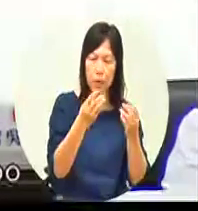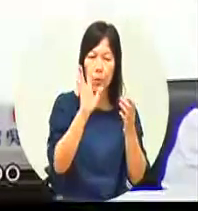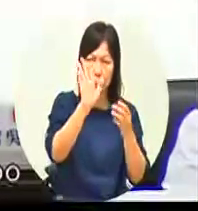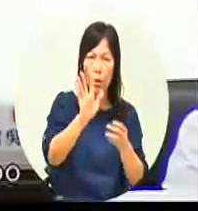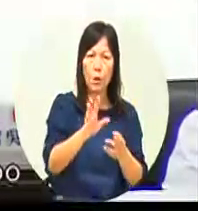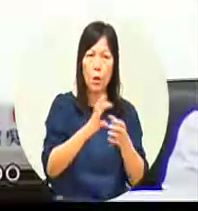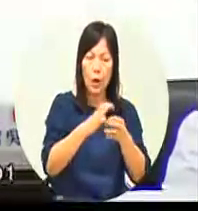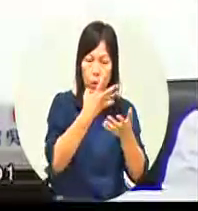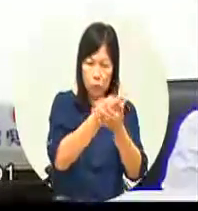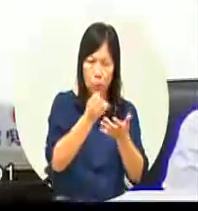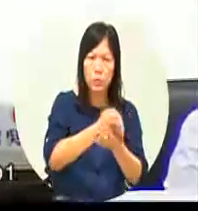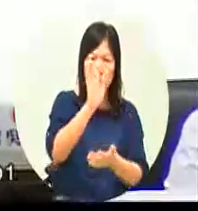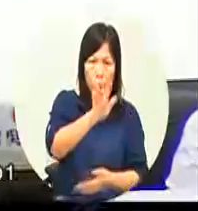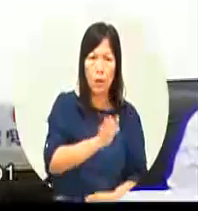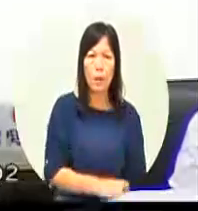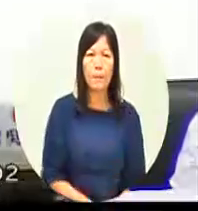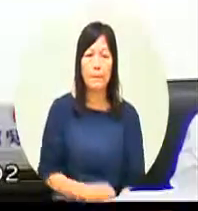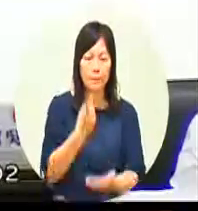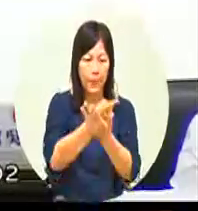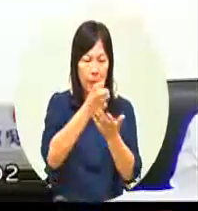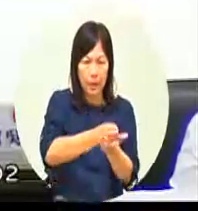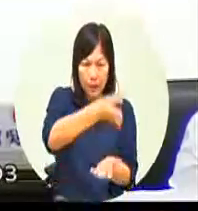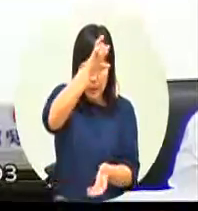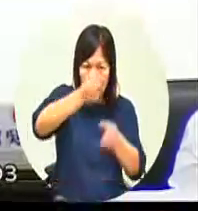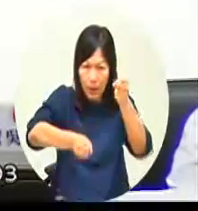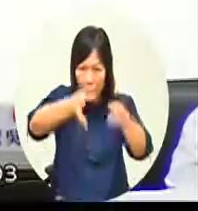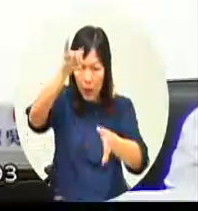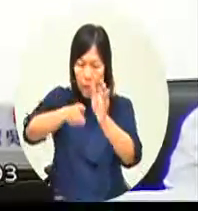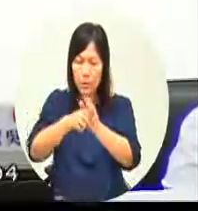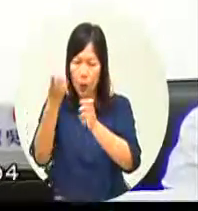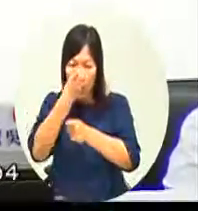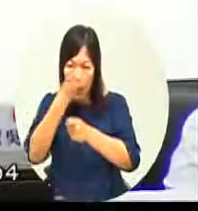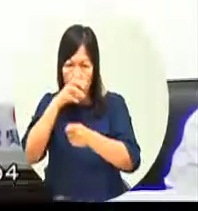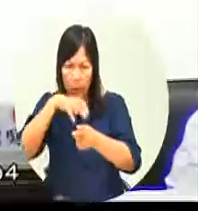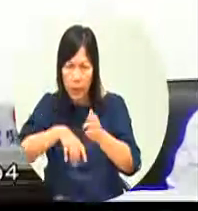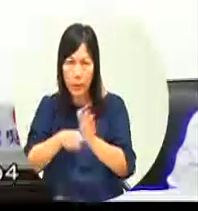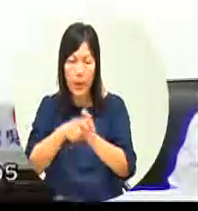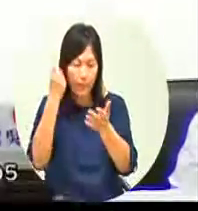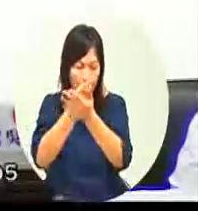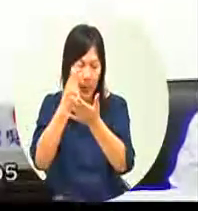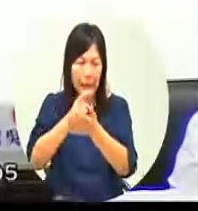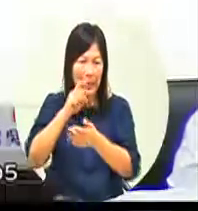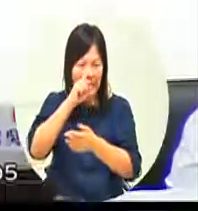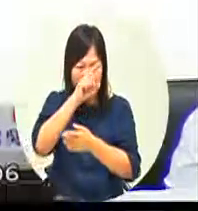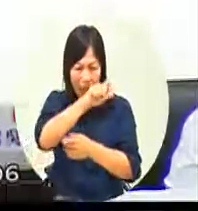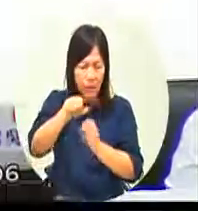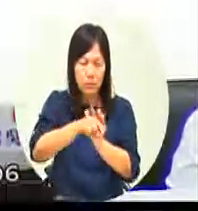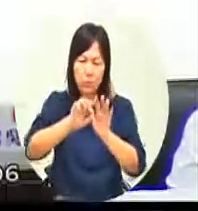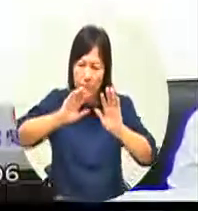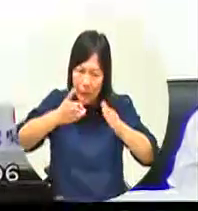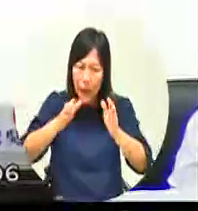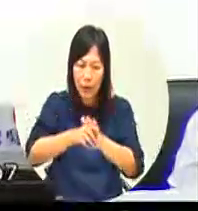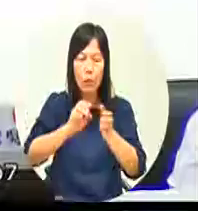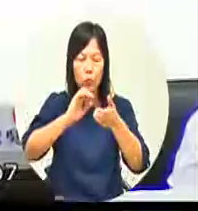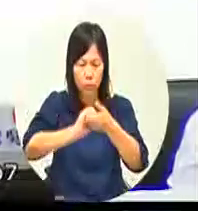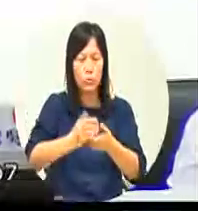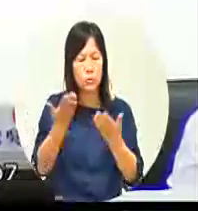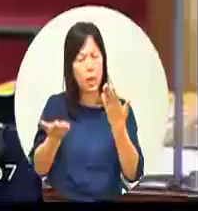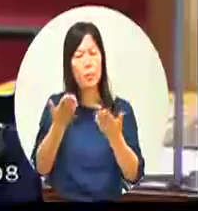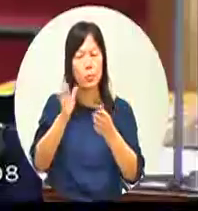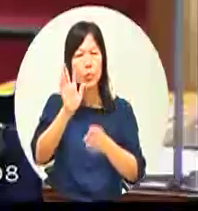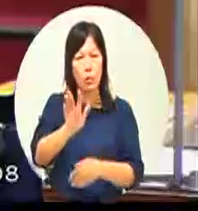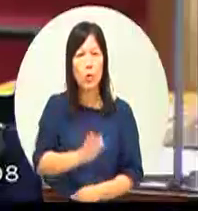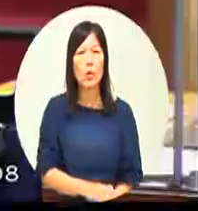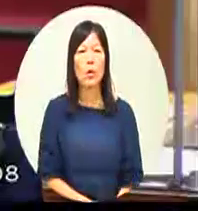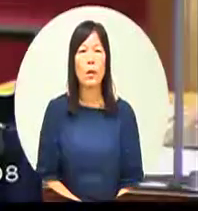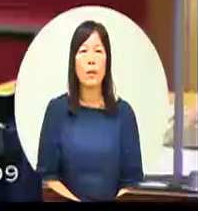数字，也就是说我们每一栋大楼大概在管委会的管理之下，它每一天产生的垃圾量大致上是固定的。所以我们有提